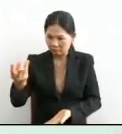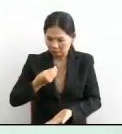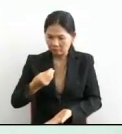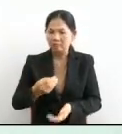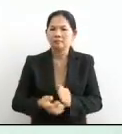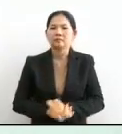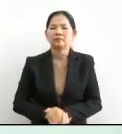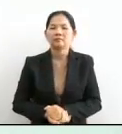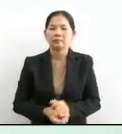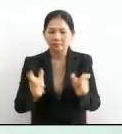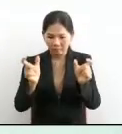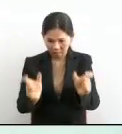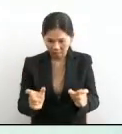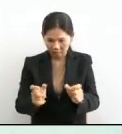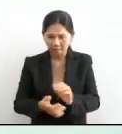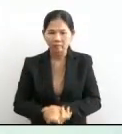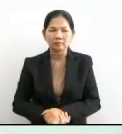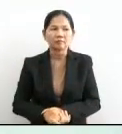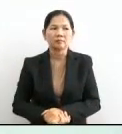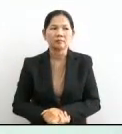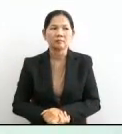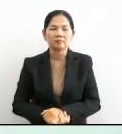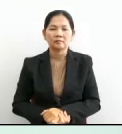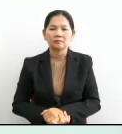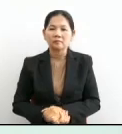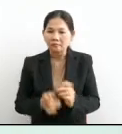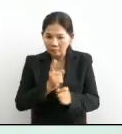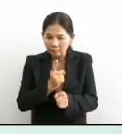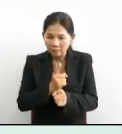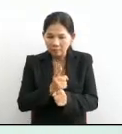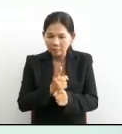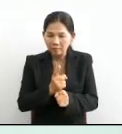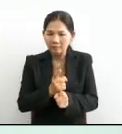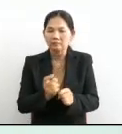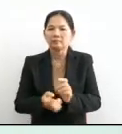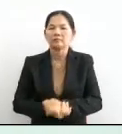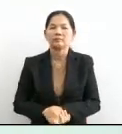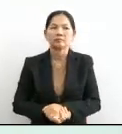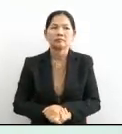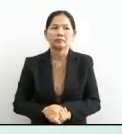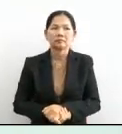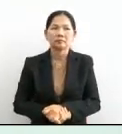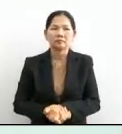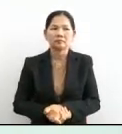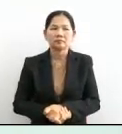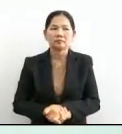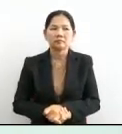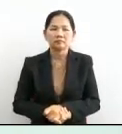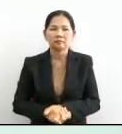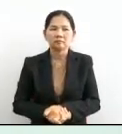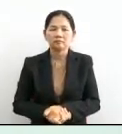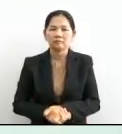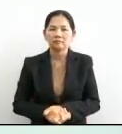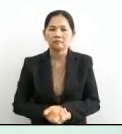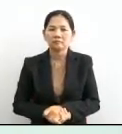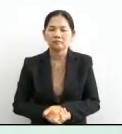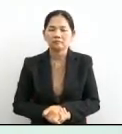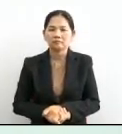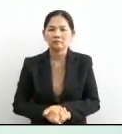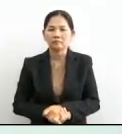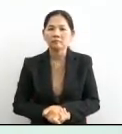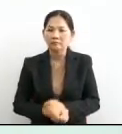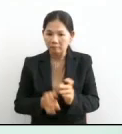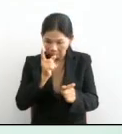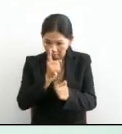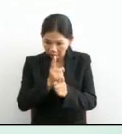bố cột chà chẳng có tiền tuần mới có chà ta trầm trời thế chà chẳng bỏ trầm trời hai chà bỏ trầm